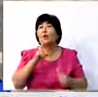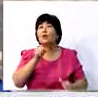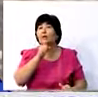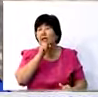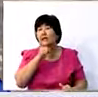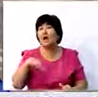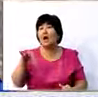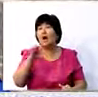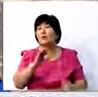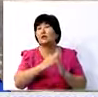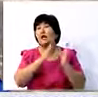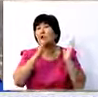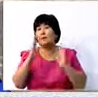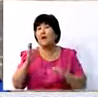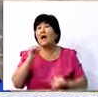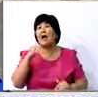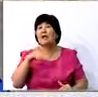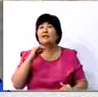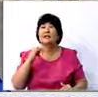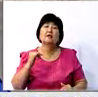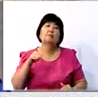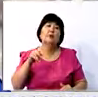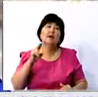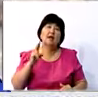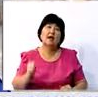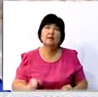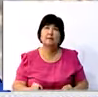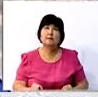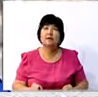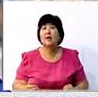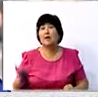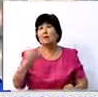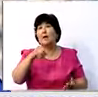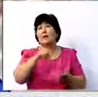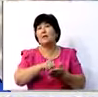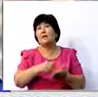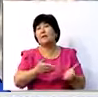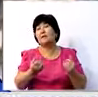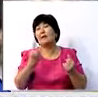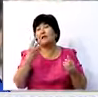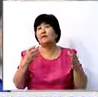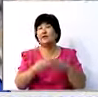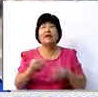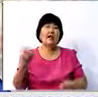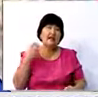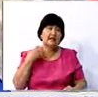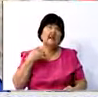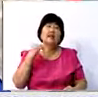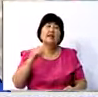Корхат-Ата, областной библиотеки, IT-парка. Мы принимали две делегации, это из Кызылординской